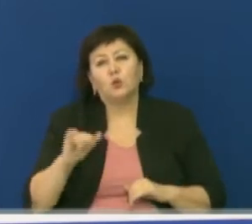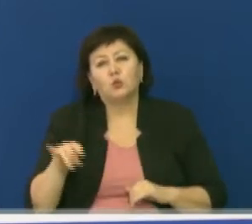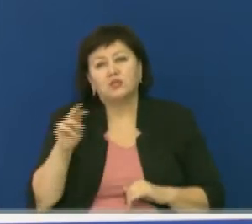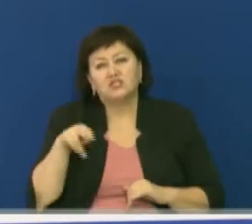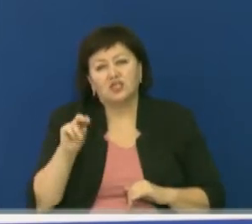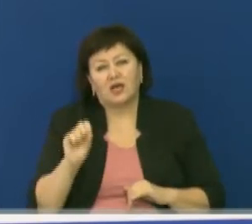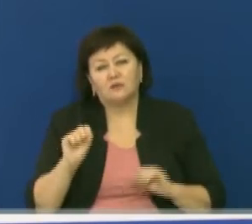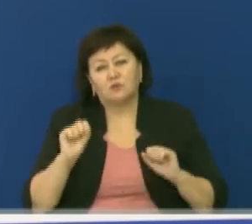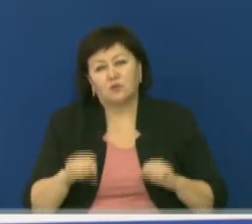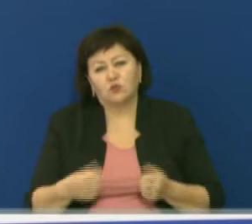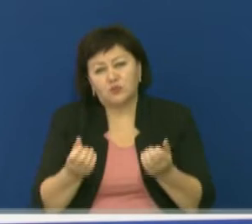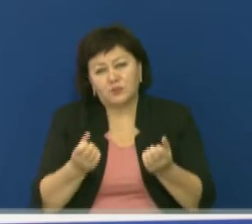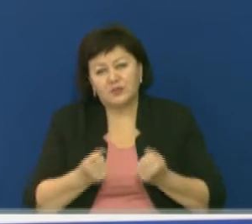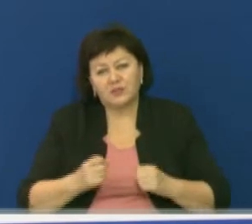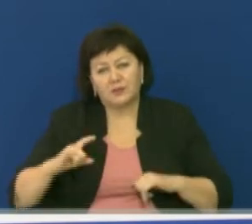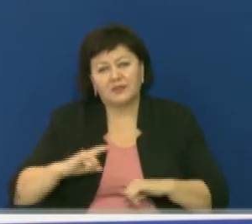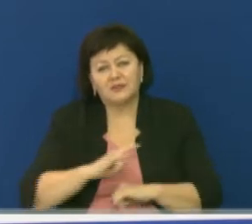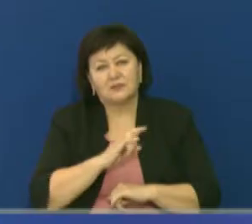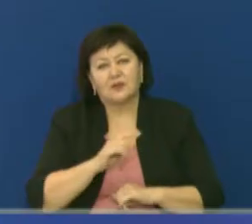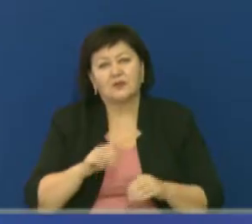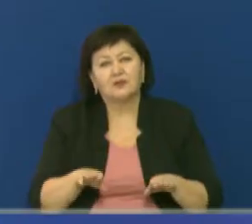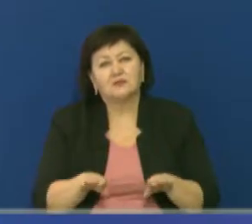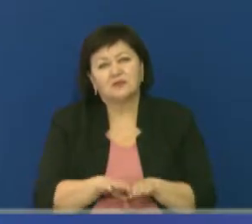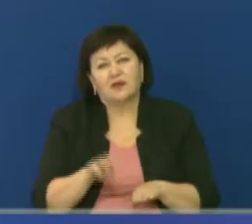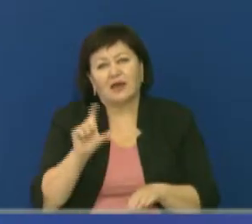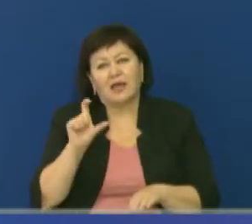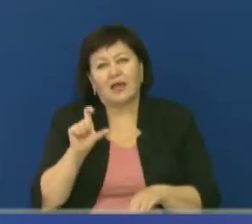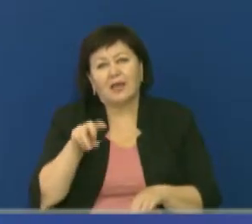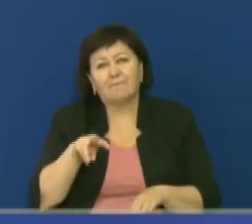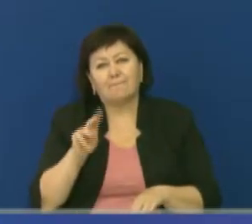даже большие самолеты типа Embraer.